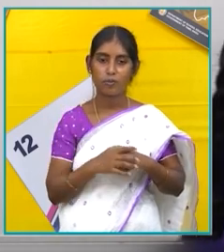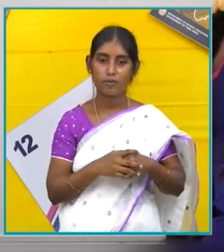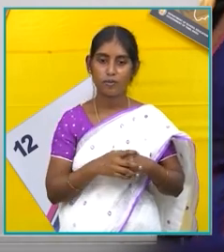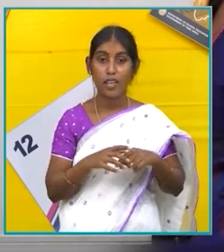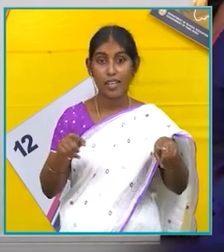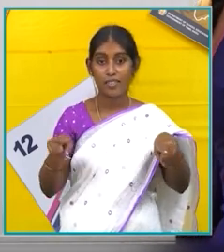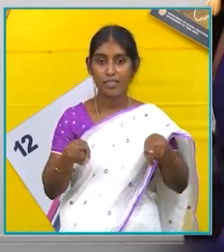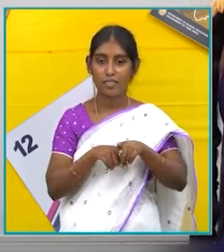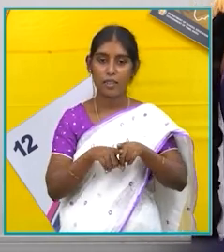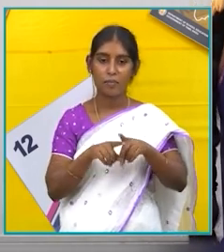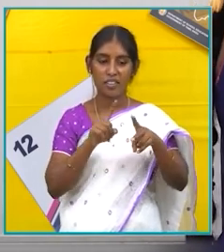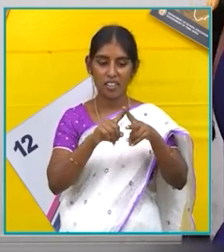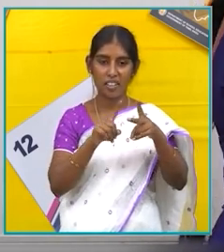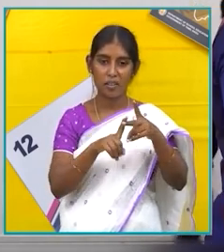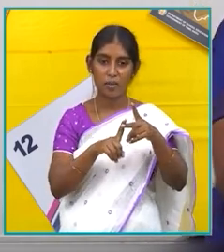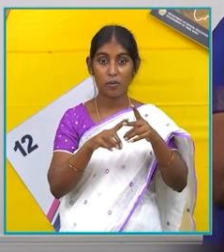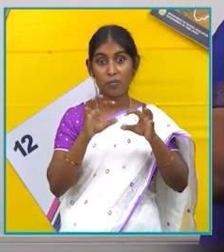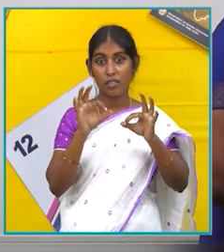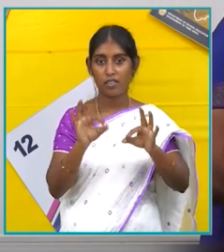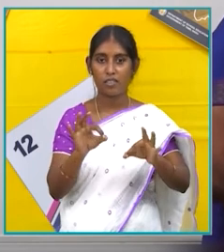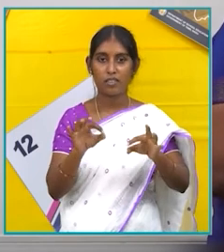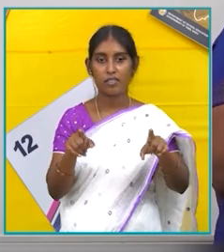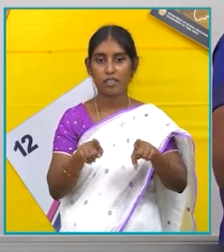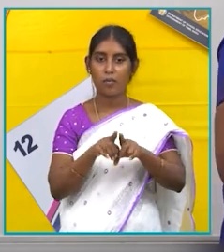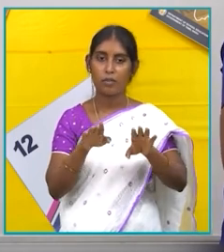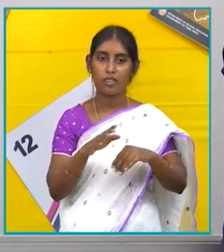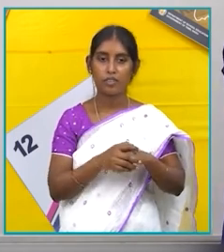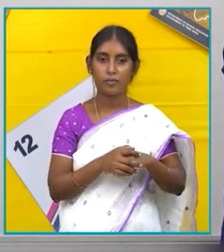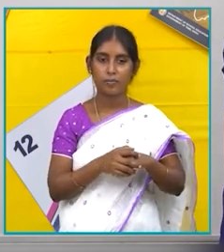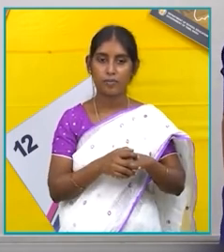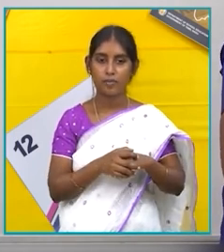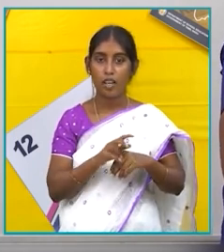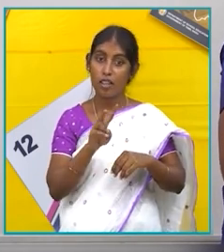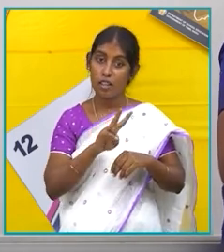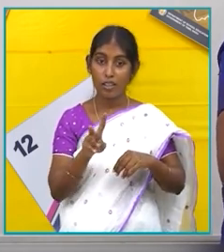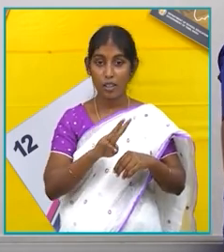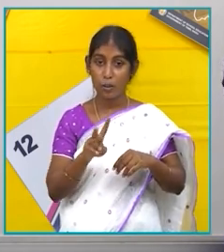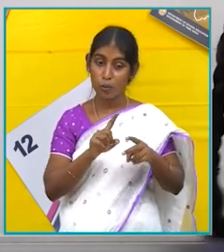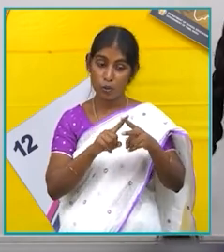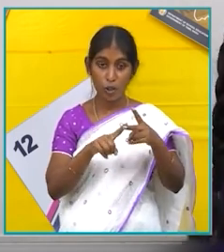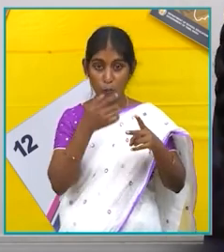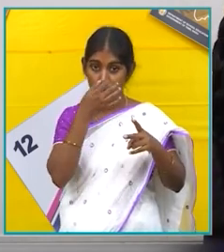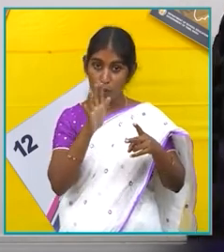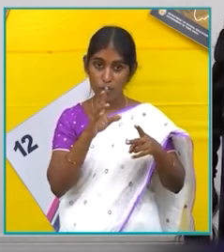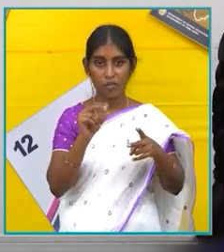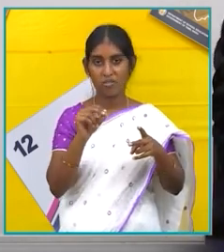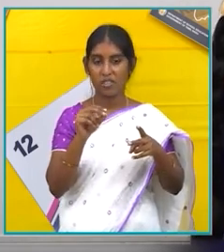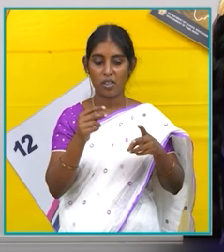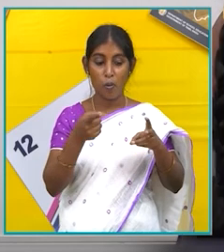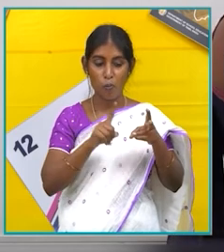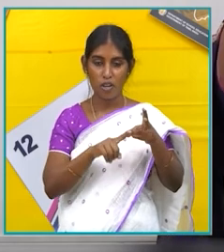ஸோ இப்போ இது ரெண்டு தான் நமக்கு தெரிஞ்ச என்னது சமம். இப்போ ரெண்டு மட்டும் இருந்ததுன்னா அது சர்வசம முக்கோணம் இல்லை. ஆனால்